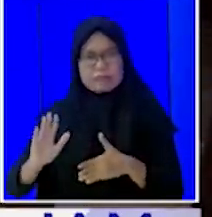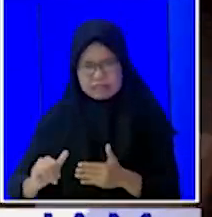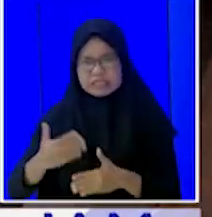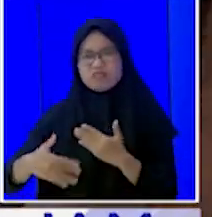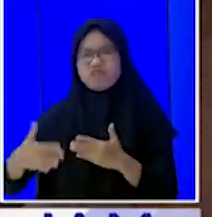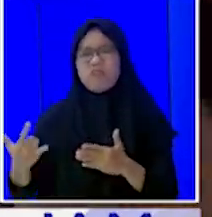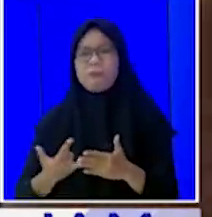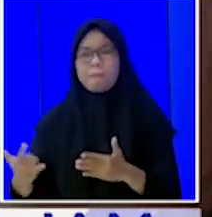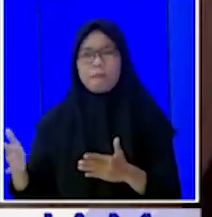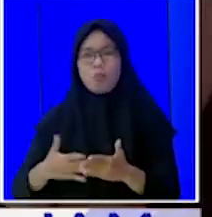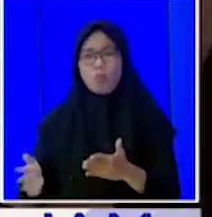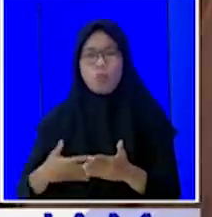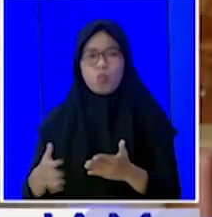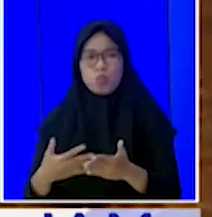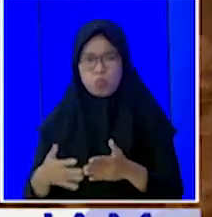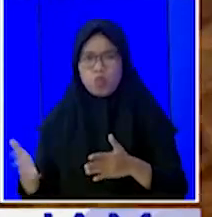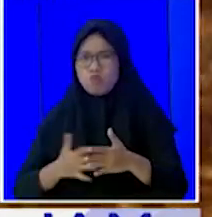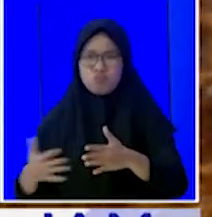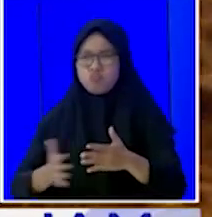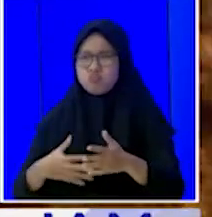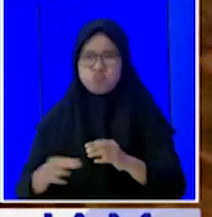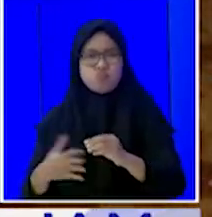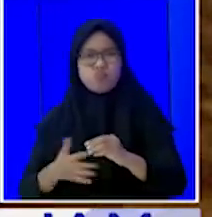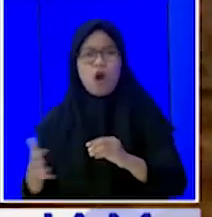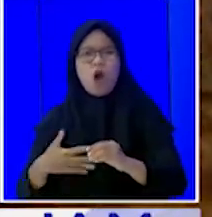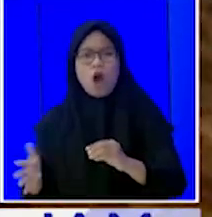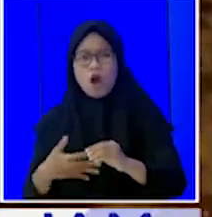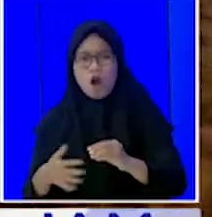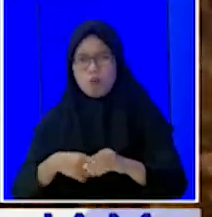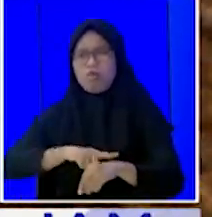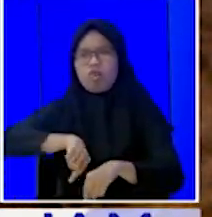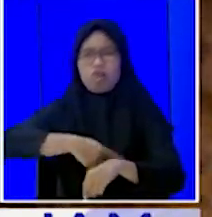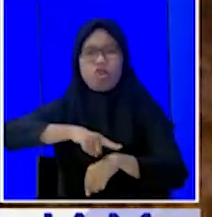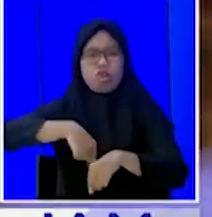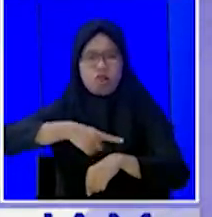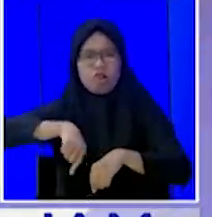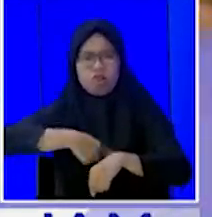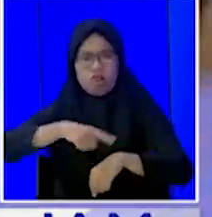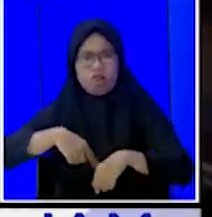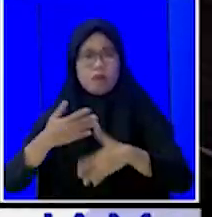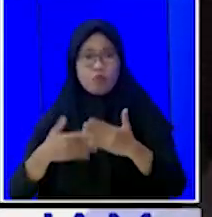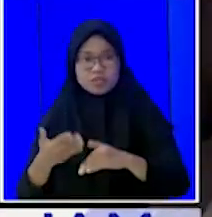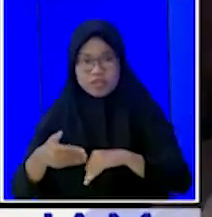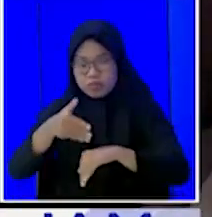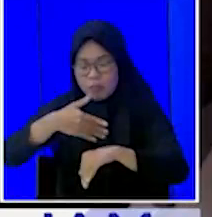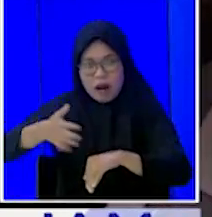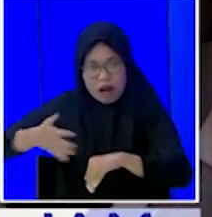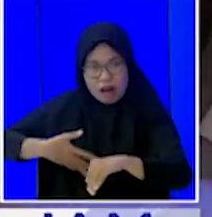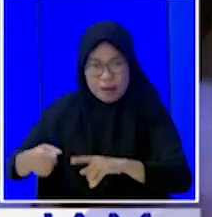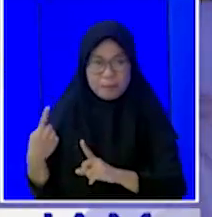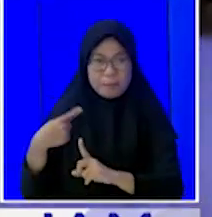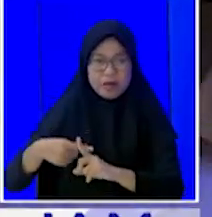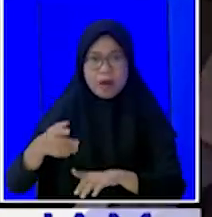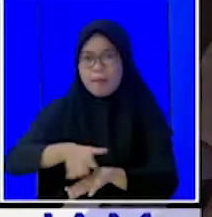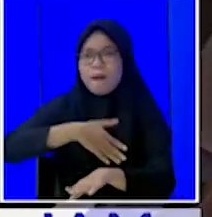Setelah ayam diasap selama 3 jam dan melewati proses bakar untuk menghasilkan kulit yang renyah, lalu bumbu barbeque dioleskan